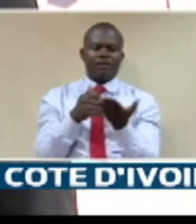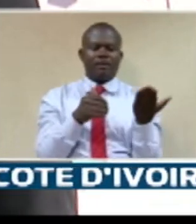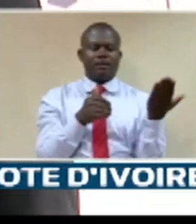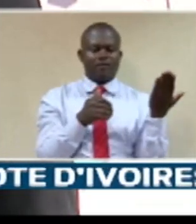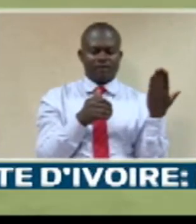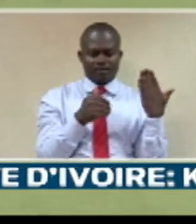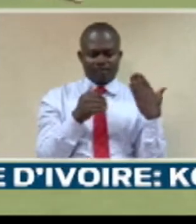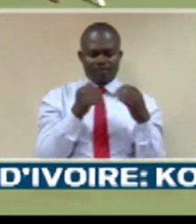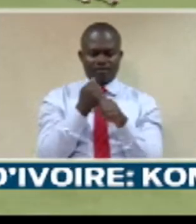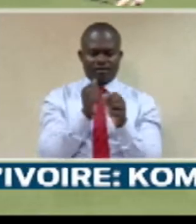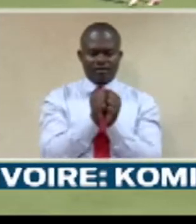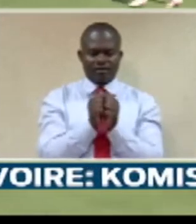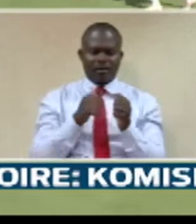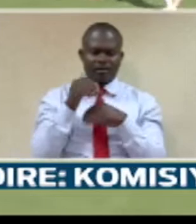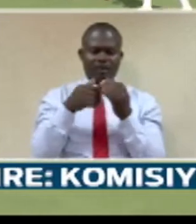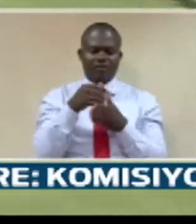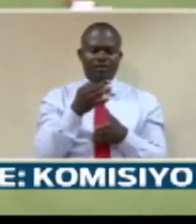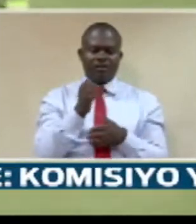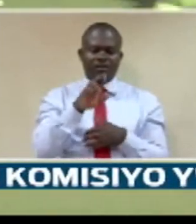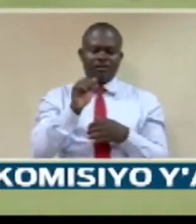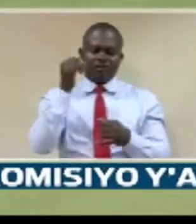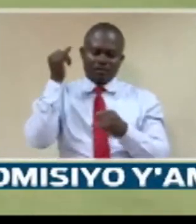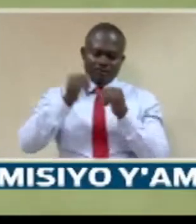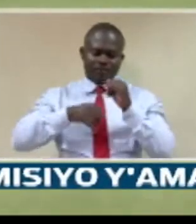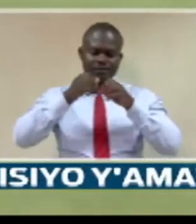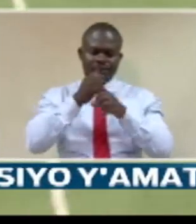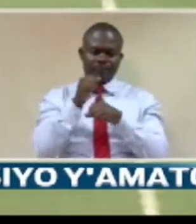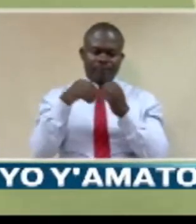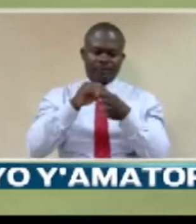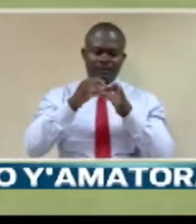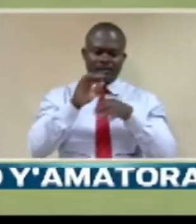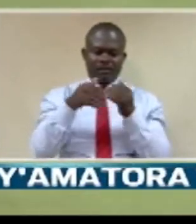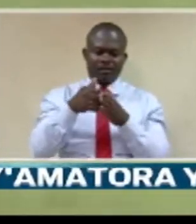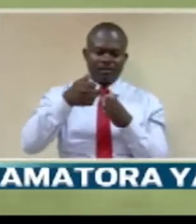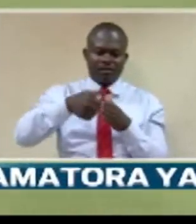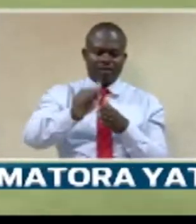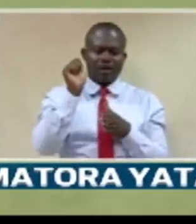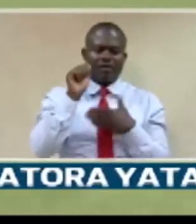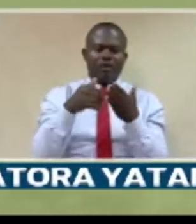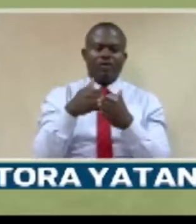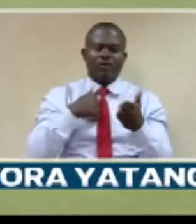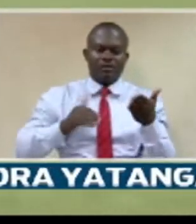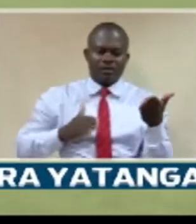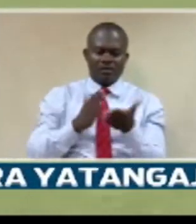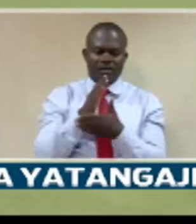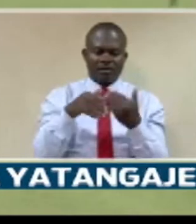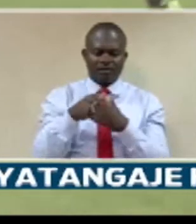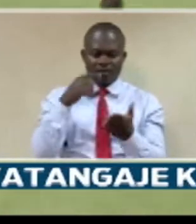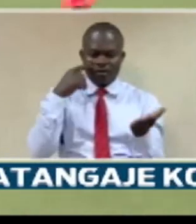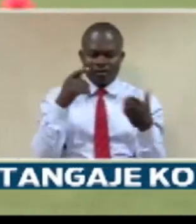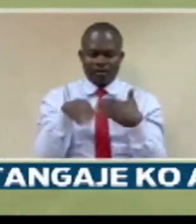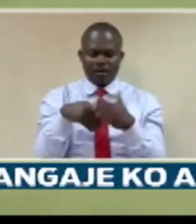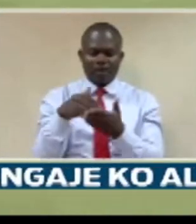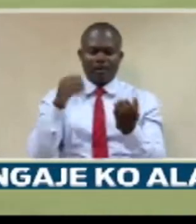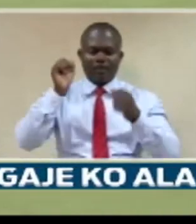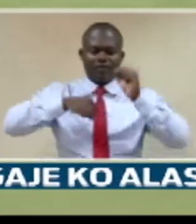dusarura hamwe. Nyuma y'aho FERWAFA ishesha amasezerano n'uwahoze ari umufatanyabikorwa wayo wari unafite uburenganzira ku mashusho yaba